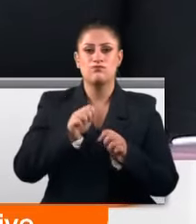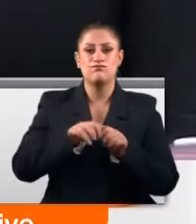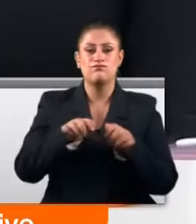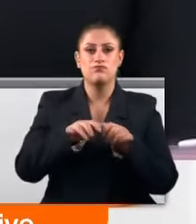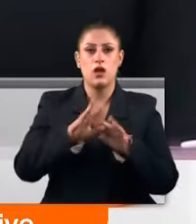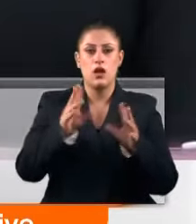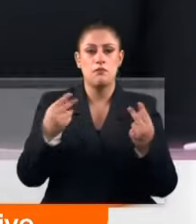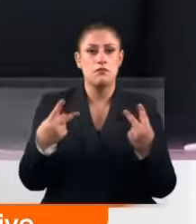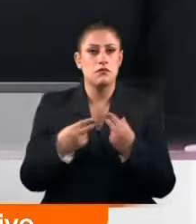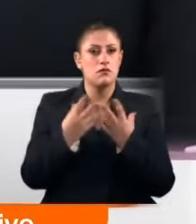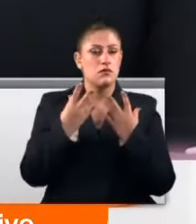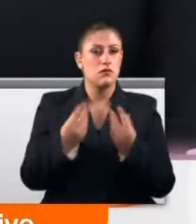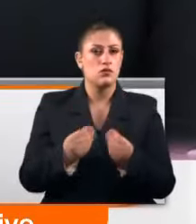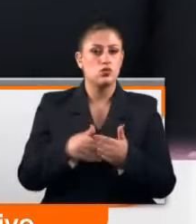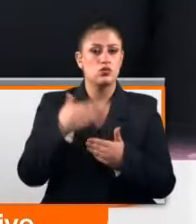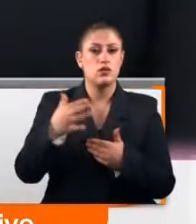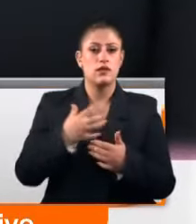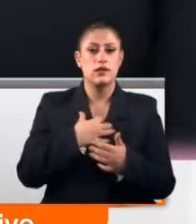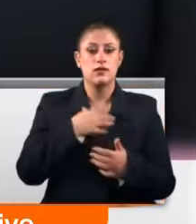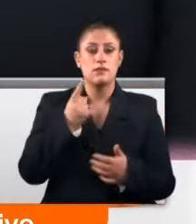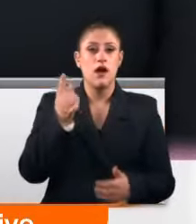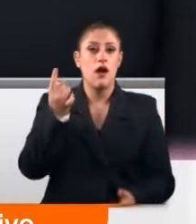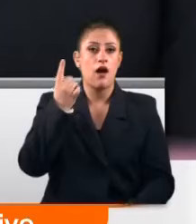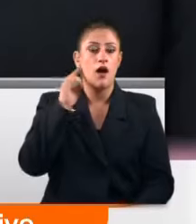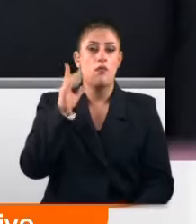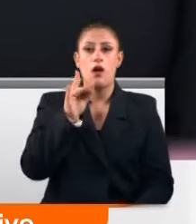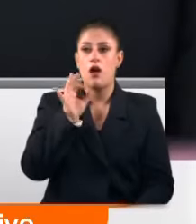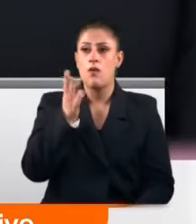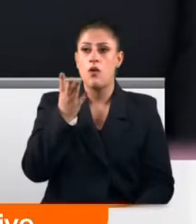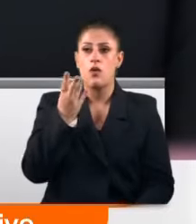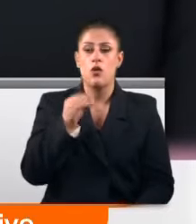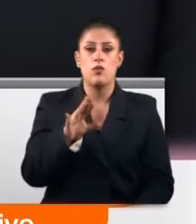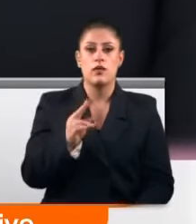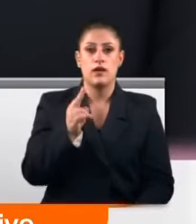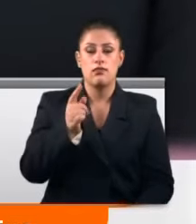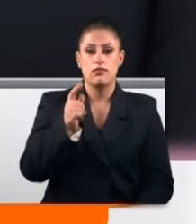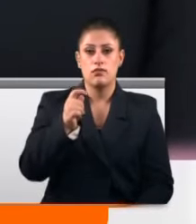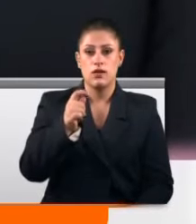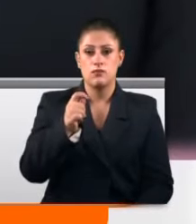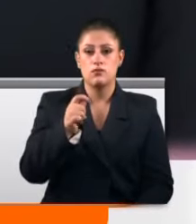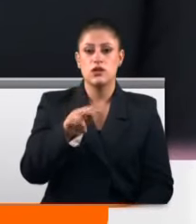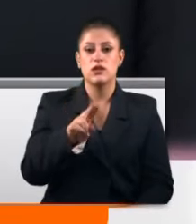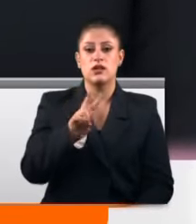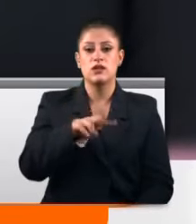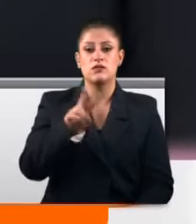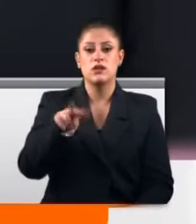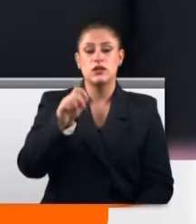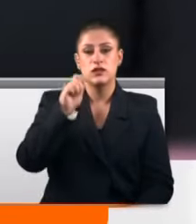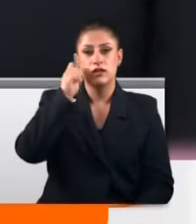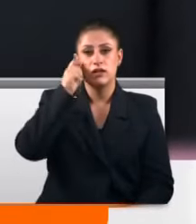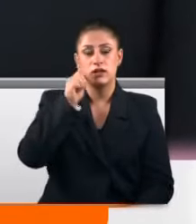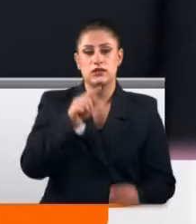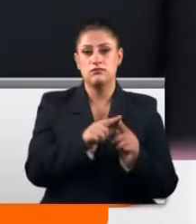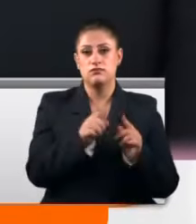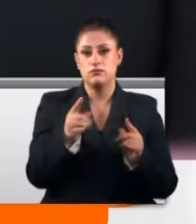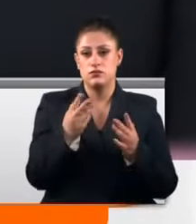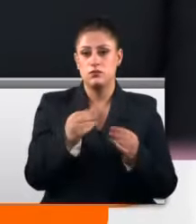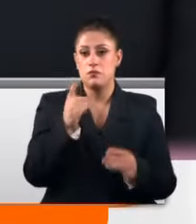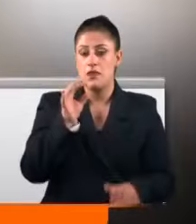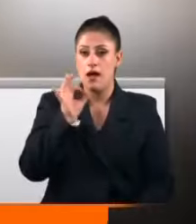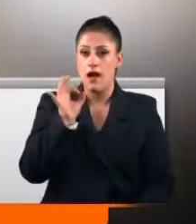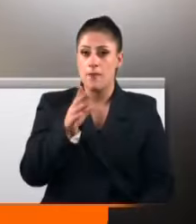kesildiği ve sonrasında kendisinden haber alınamayan 7 Temmuz'dan 22 Kasım'a geldik. Hala bir